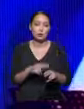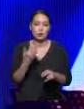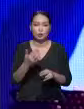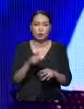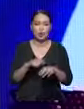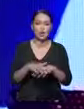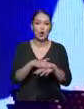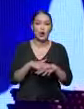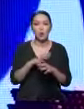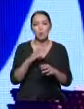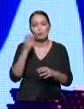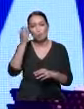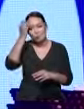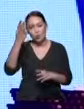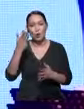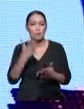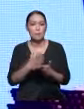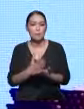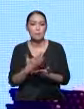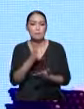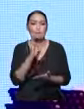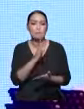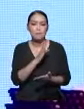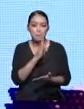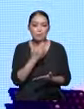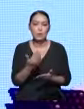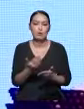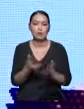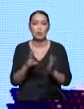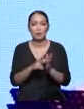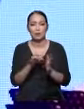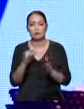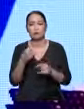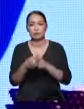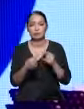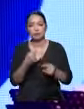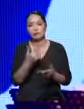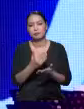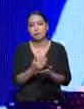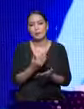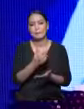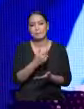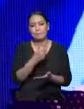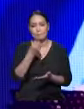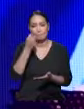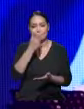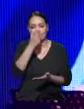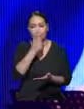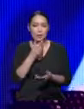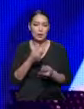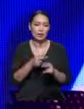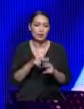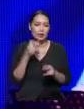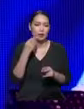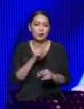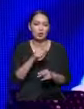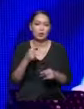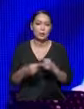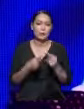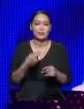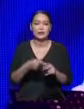Отец воспитывает сына, мать воспитывает нацию. Благородные качества совершенного человека о которых